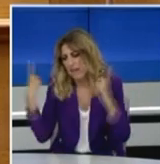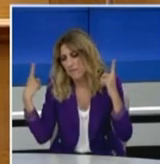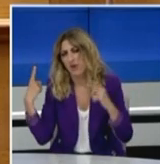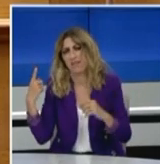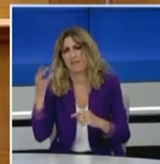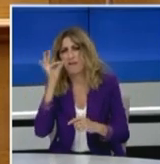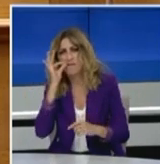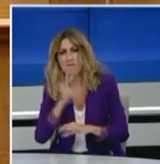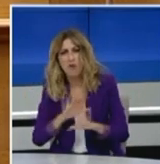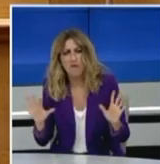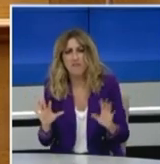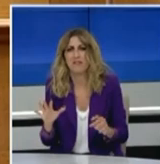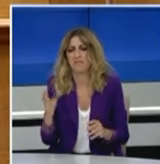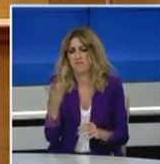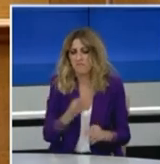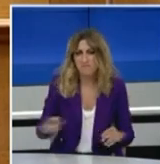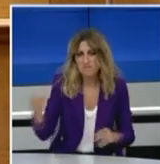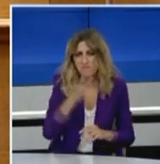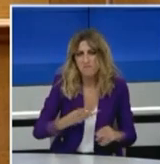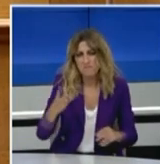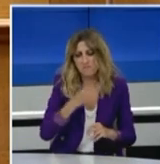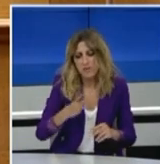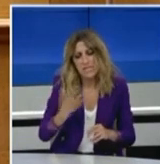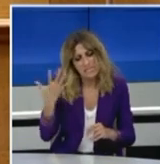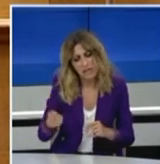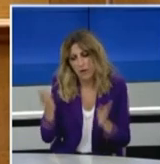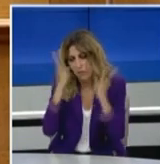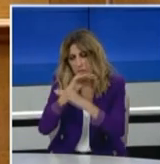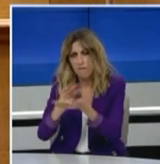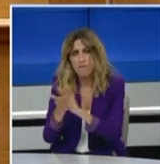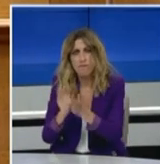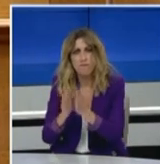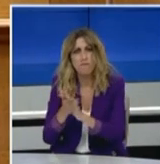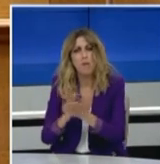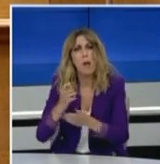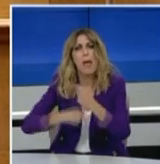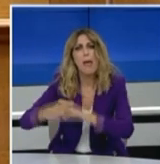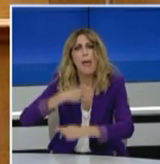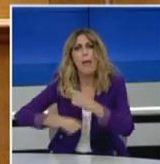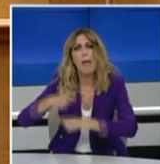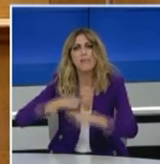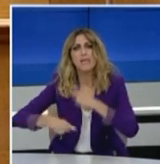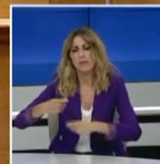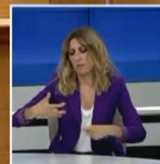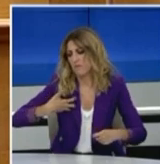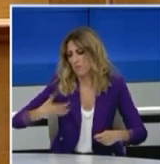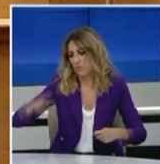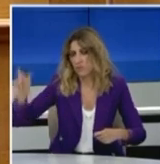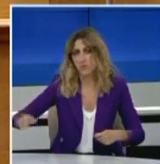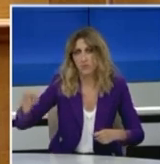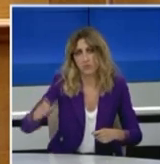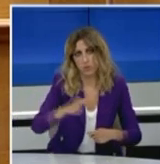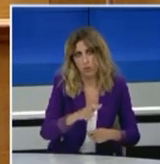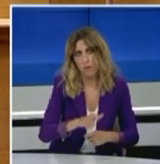διάφορα παρεδώσε με μεγάλους επιχειρηματίες. Παρεδώσε που είχαν βέβαια όλες οι κυβερνήσεις, αλλά